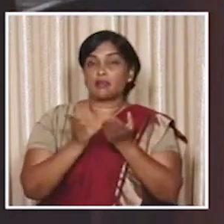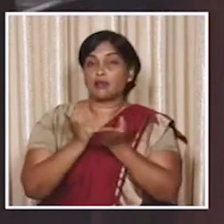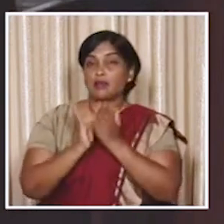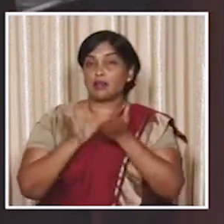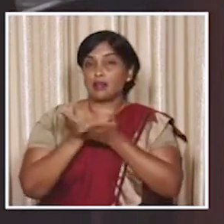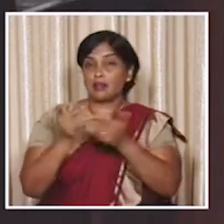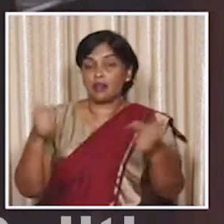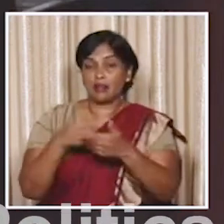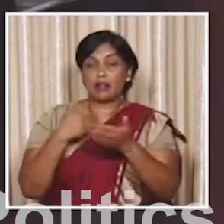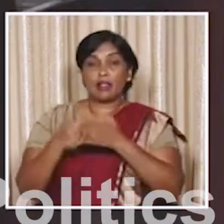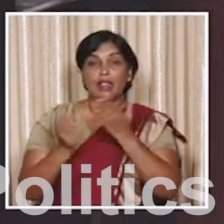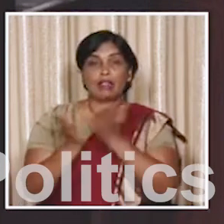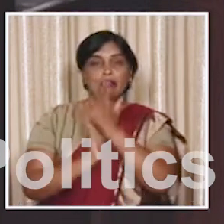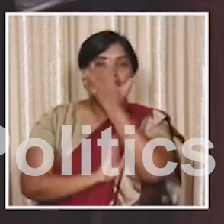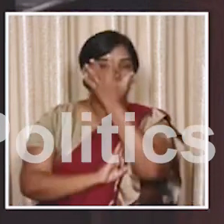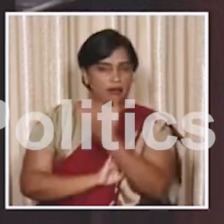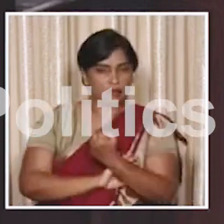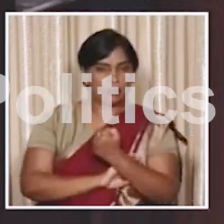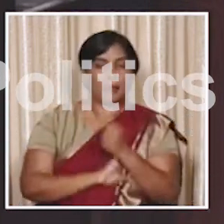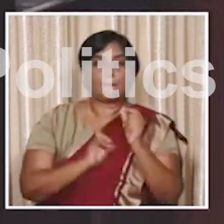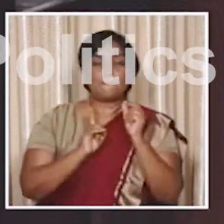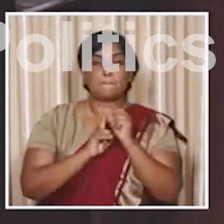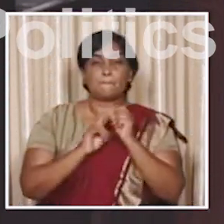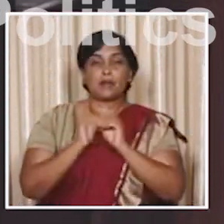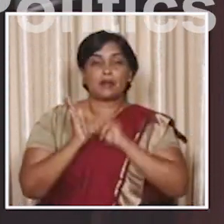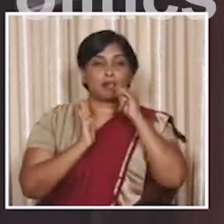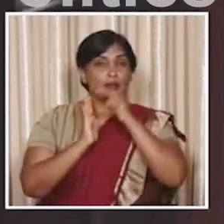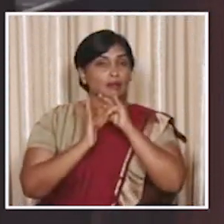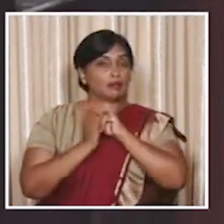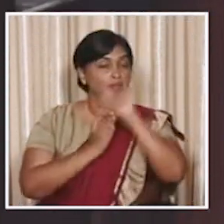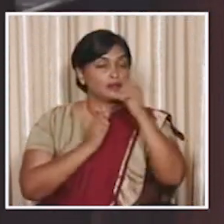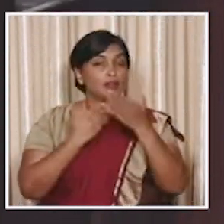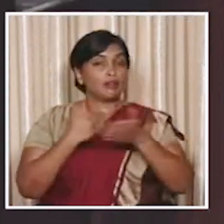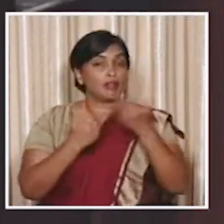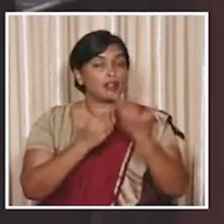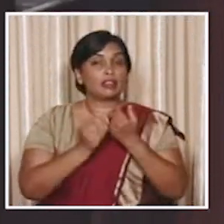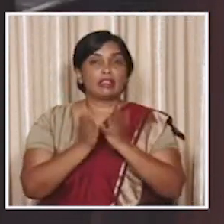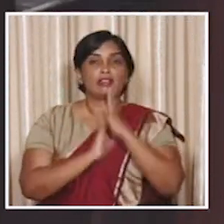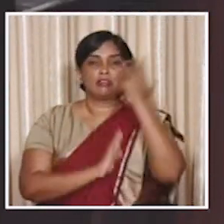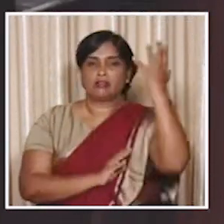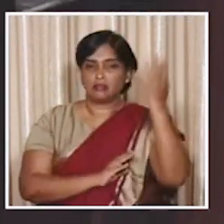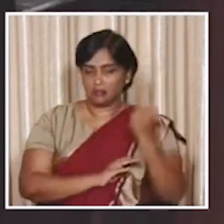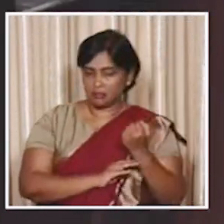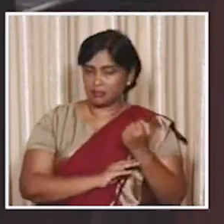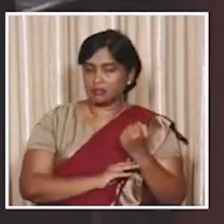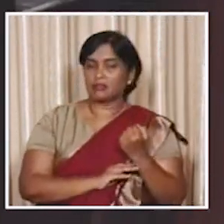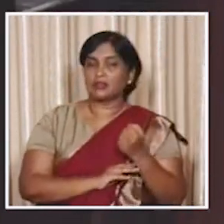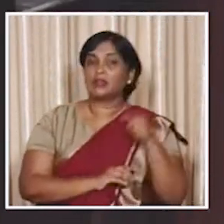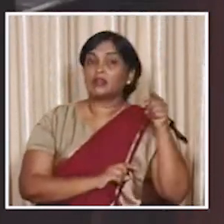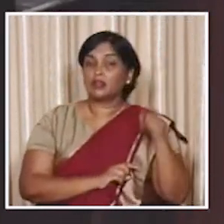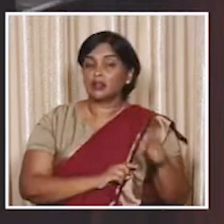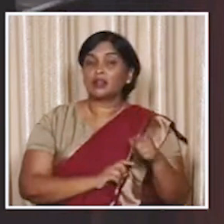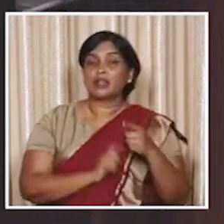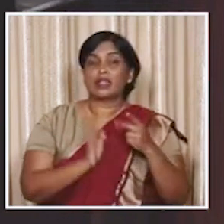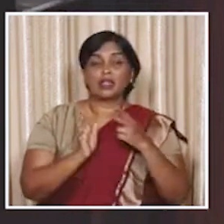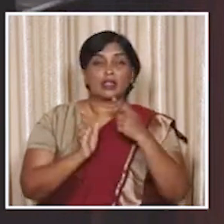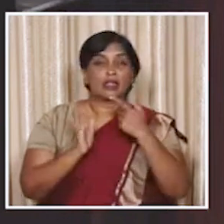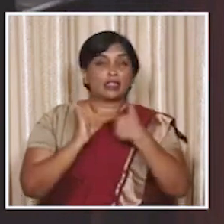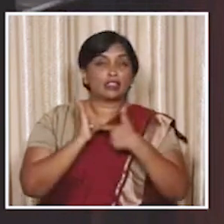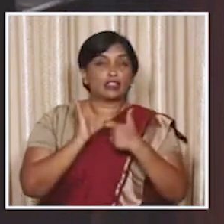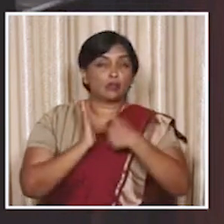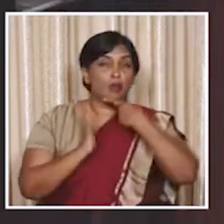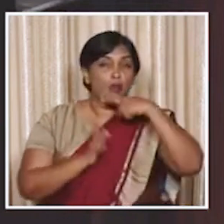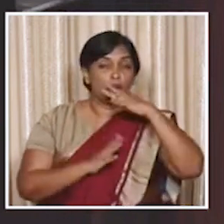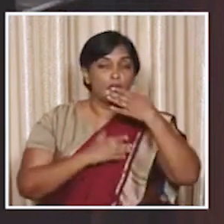කිරීම ඉන්දියාවෙන් ගත්තේ. පලාලි ගුවන්තොටුපළ වරාය අලුත් වැඩියා කිරීම ඉන්දියාවෙන් ගත්තේ. මෙතන නිලාවැලි ඉතාමත් මන්නම්